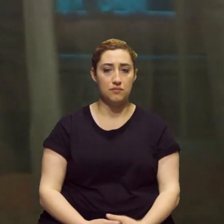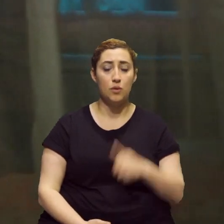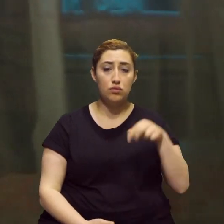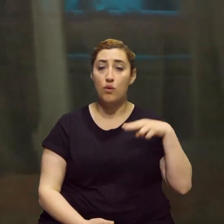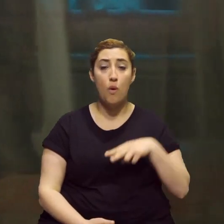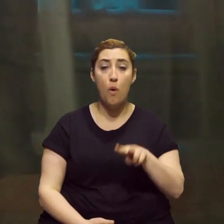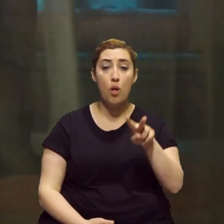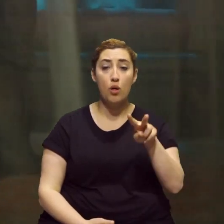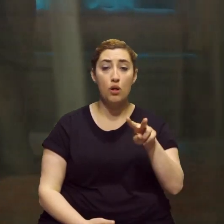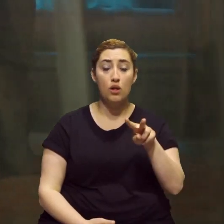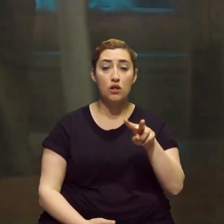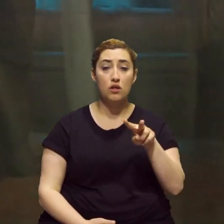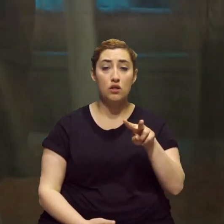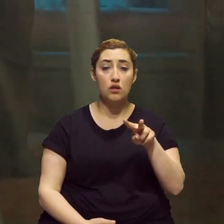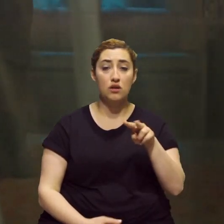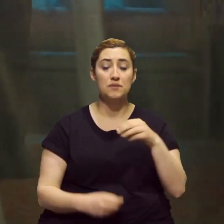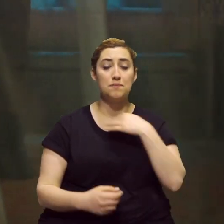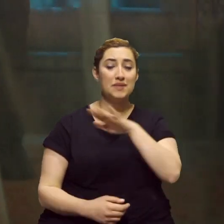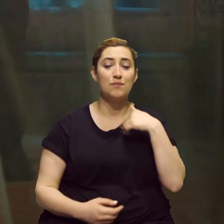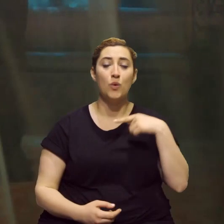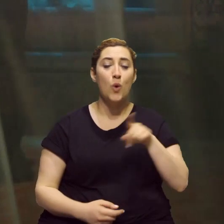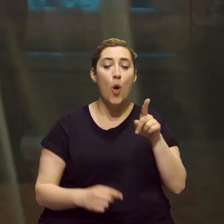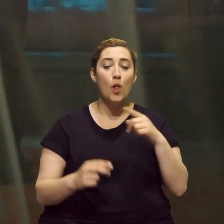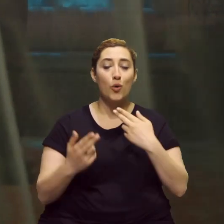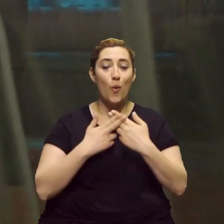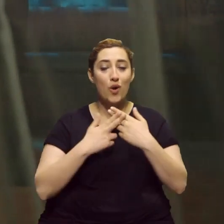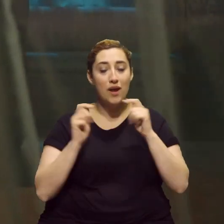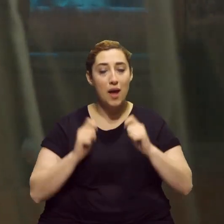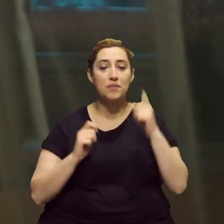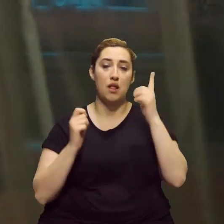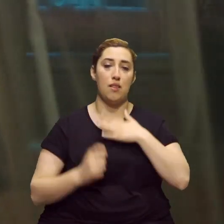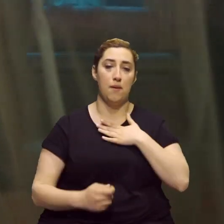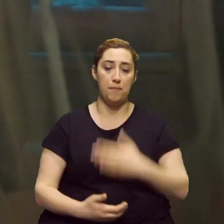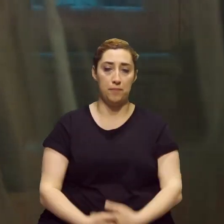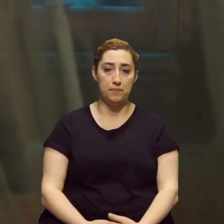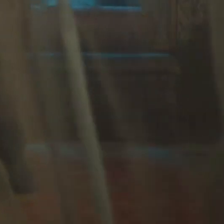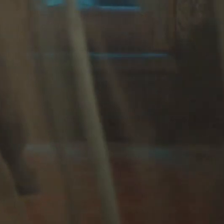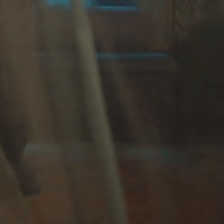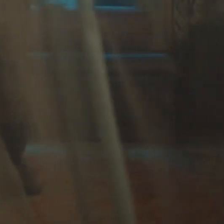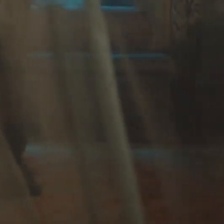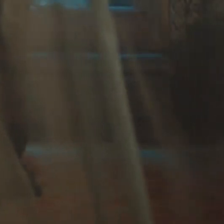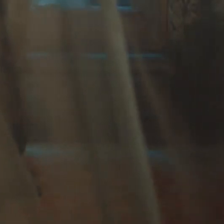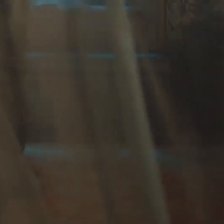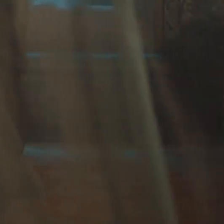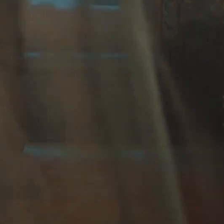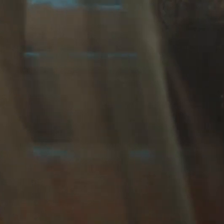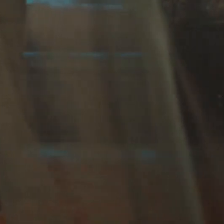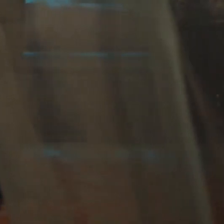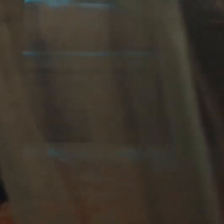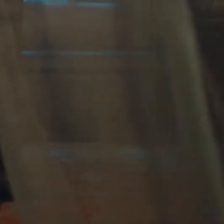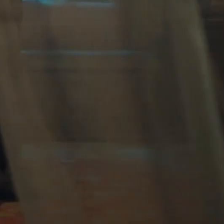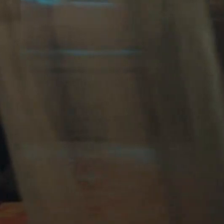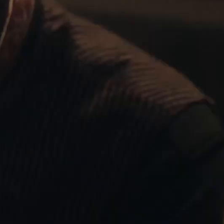Bu yolda bizim yol göstericimiz ol ya Rabbi. Avuçlarını yüzüne sürerek amin